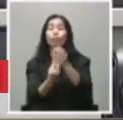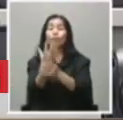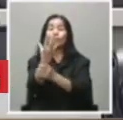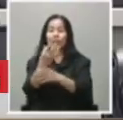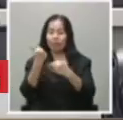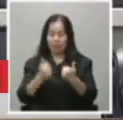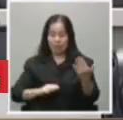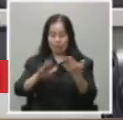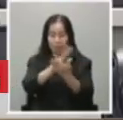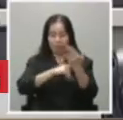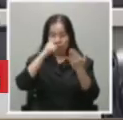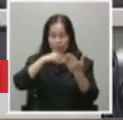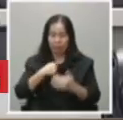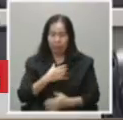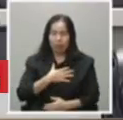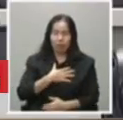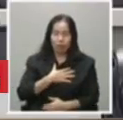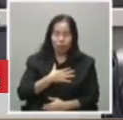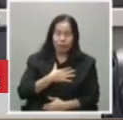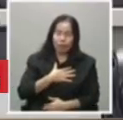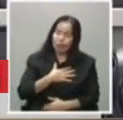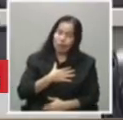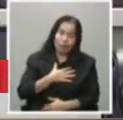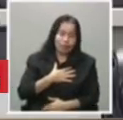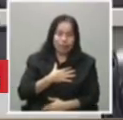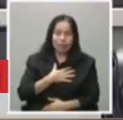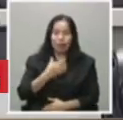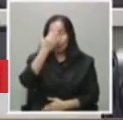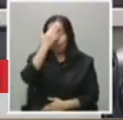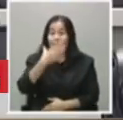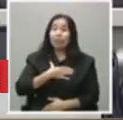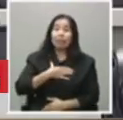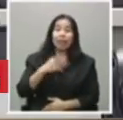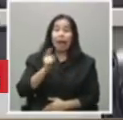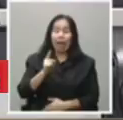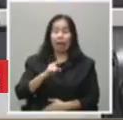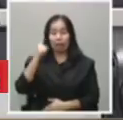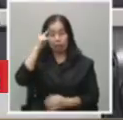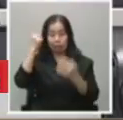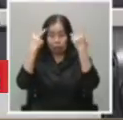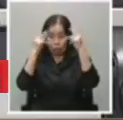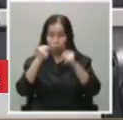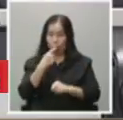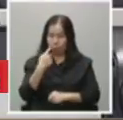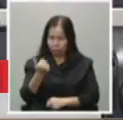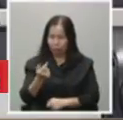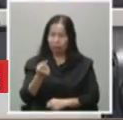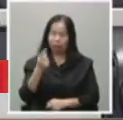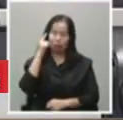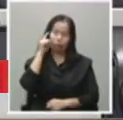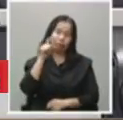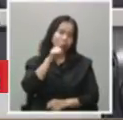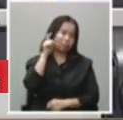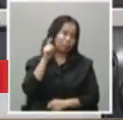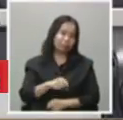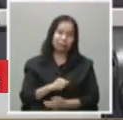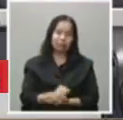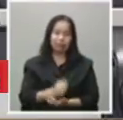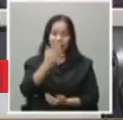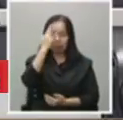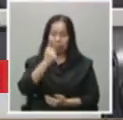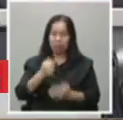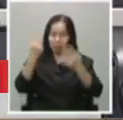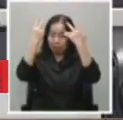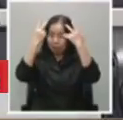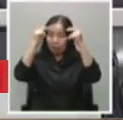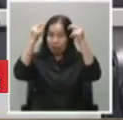ทึ่งเสียวครับอึ้งเพราะว่าไม่เชื่อว่าท่านนายกรัฐมนตรีจะกล้าพูดเช่นนั้นทึ่งเพราะไม่คิดว่าคนระดับท่านนายก